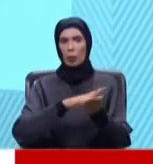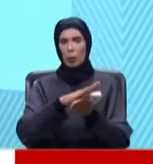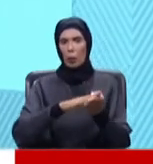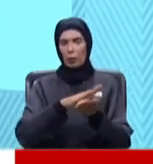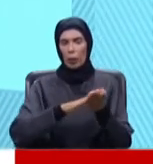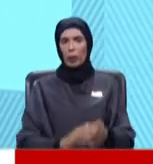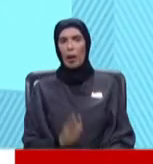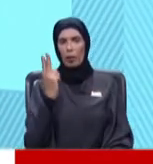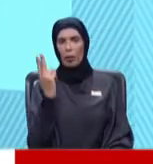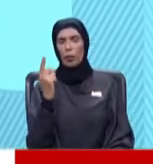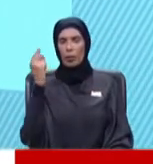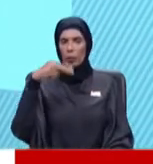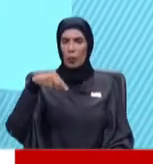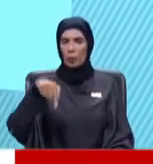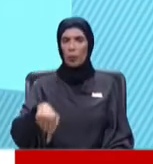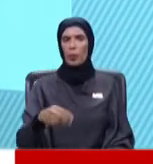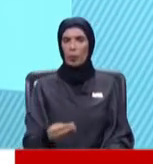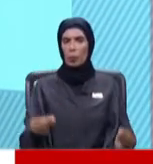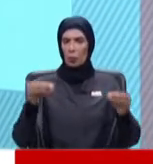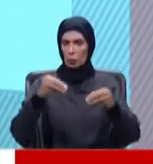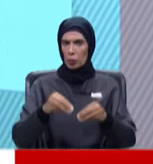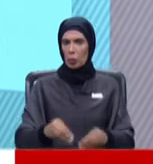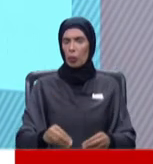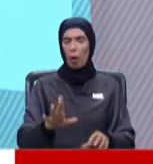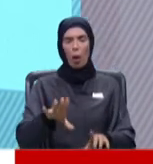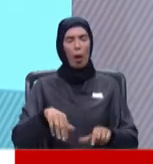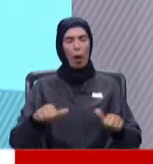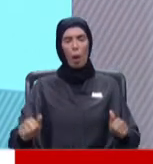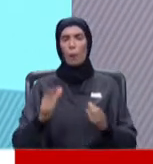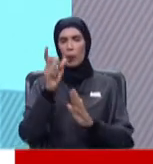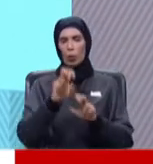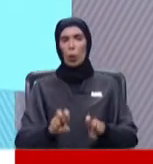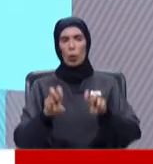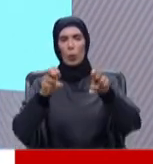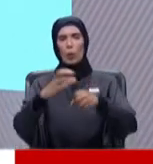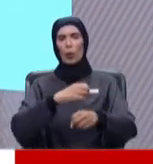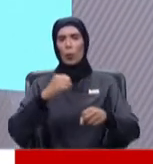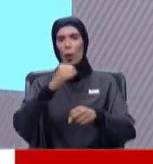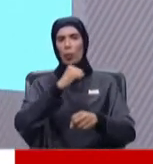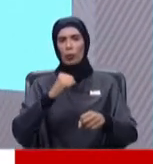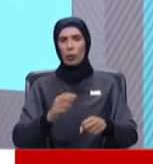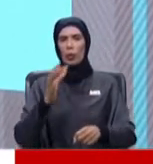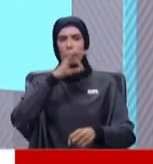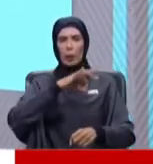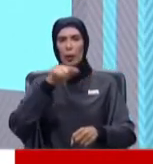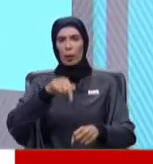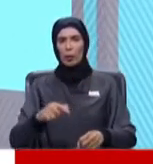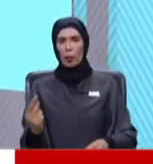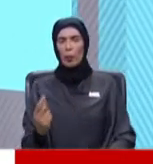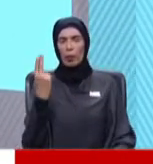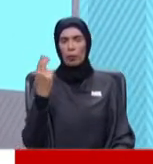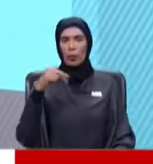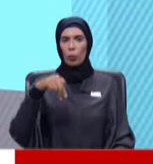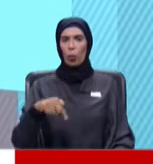العام 2012، فضلا عن وفائها لإتمام طلبات شقق التمليك واستيعاب طلبات المستفيدين منها حتى العام